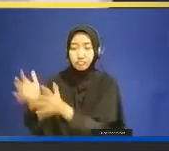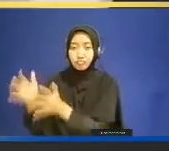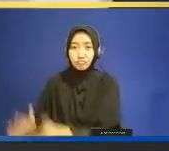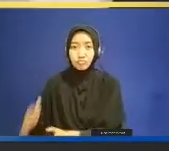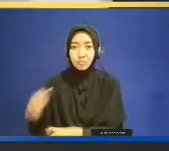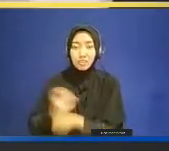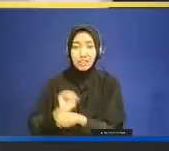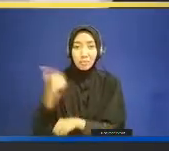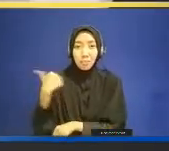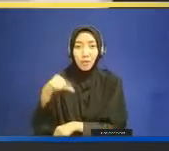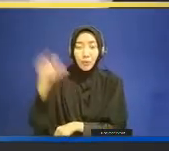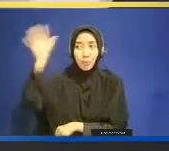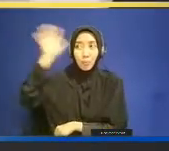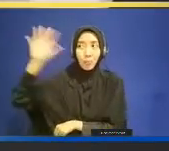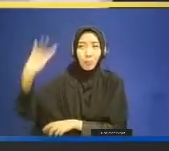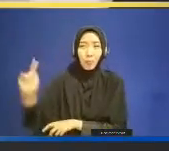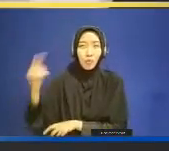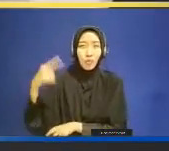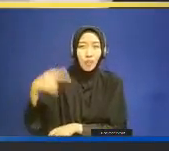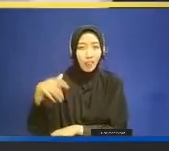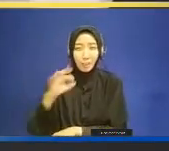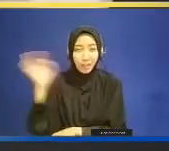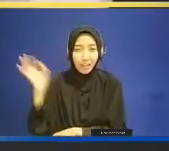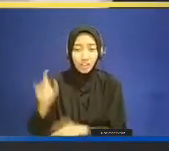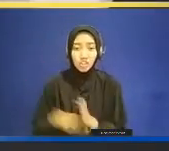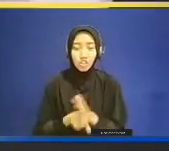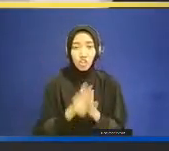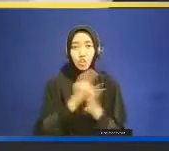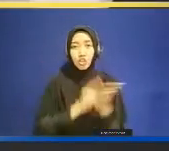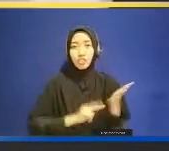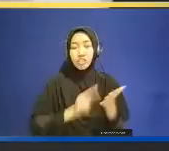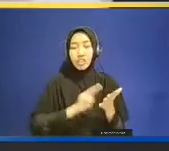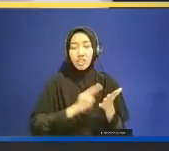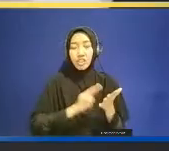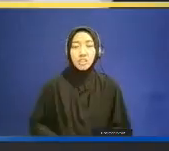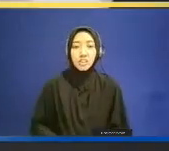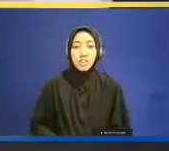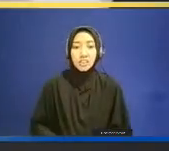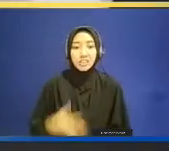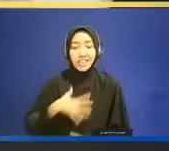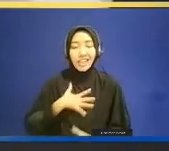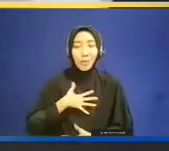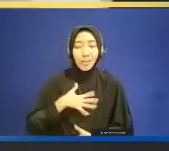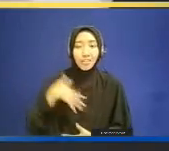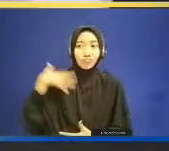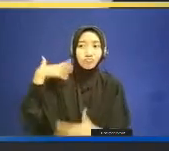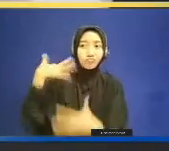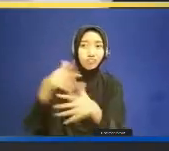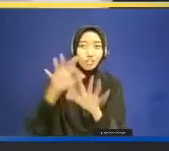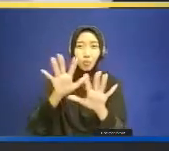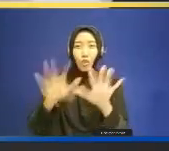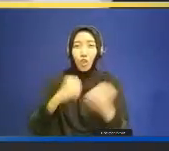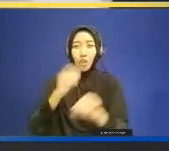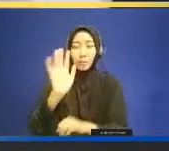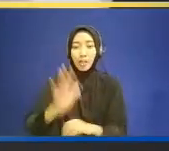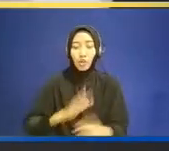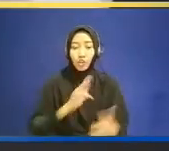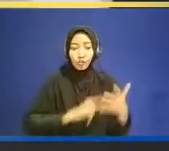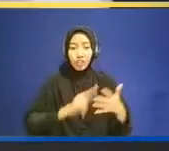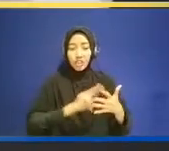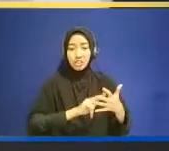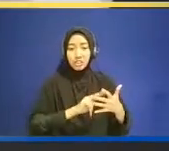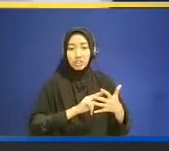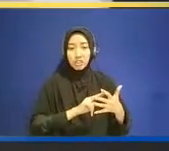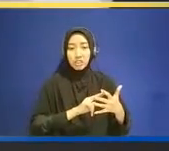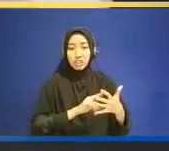kita enggak pernah bayangkan akan muncul Universitas misalnya ya saya kuatir dalam 10 tahun lagi univertas tuh